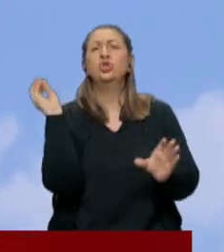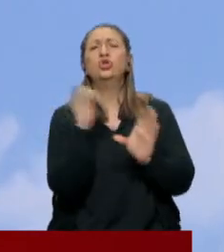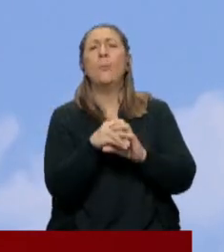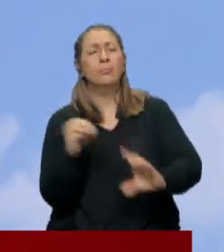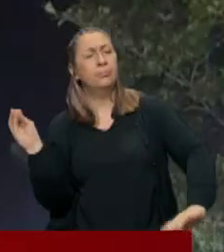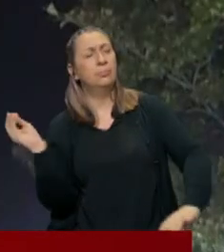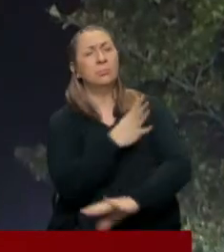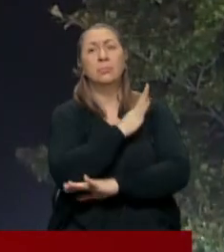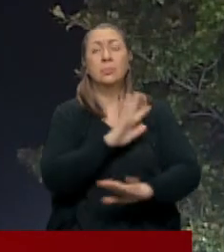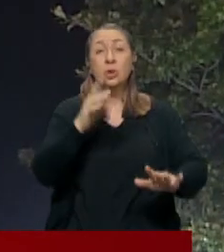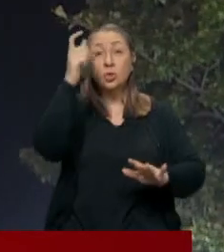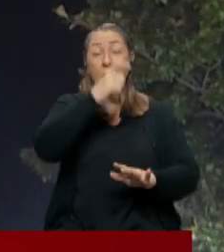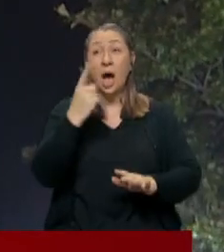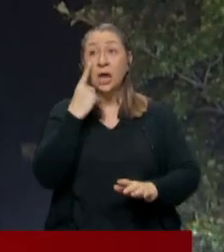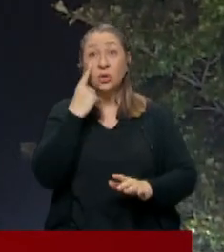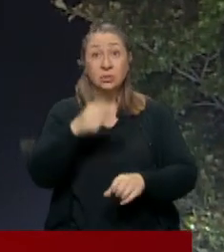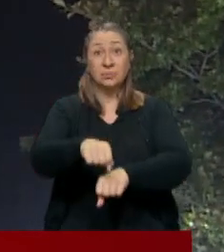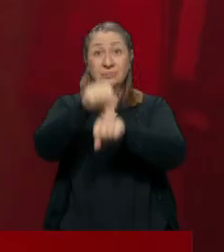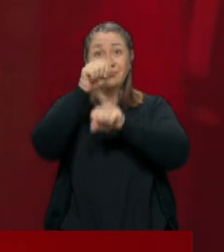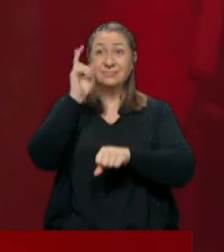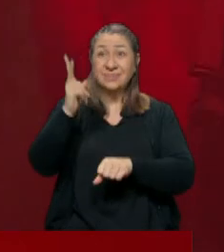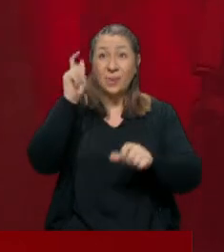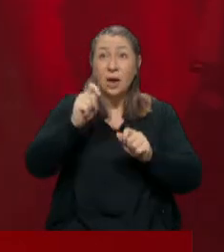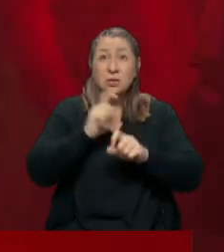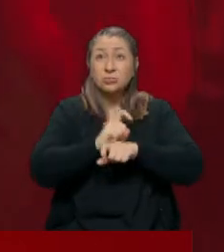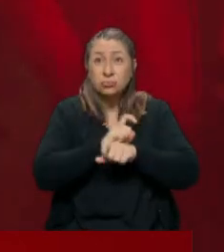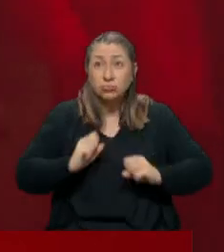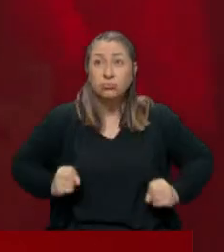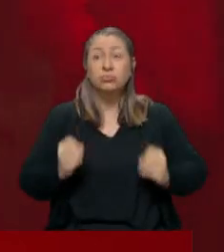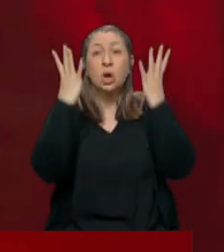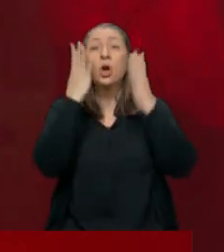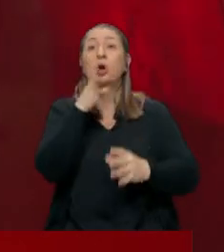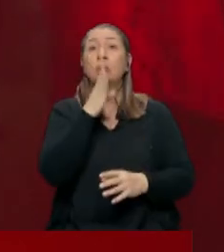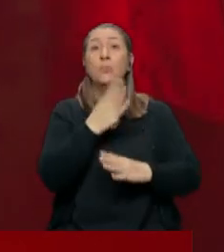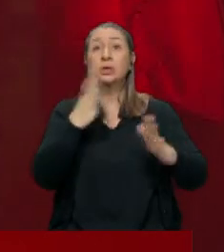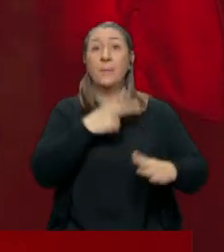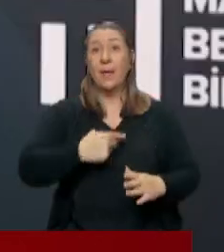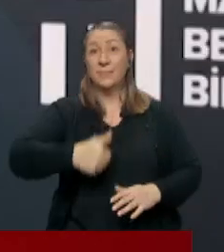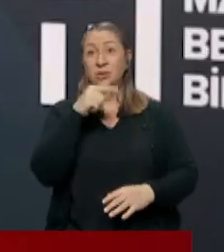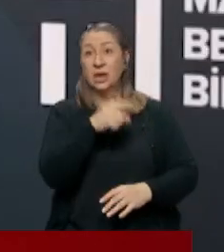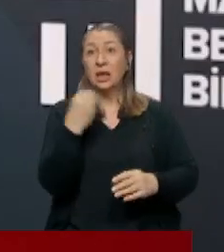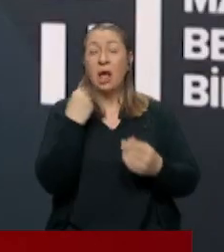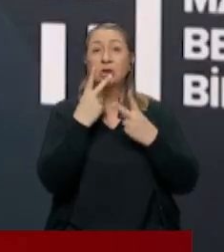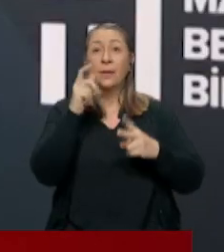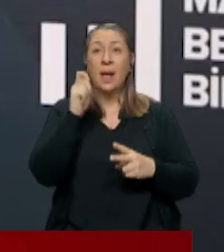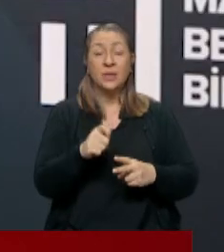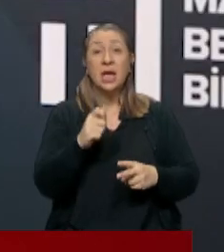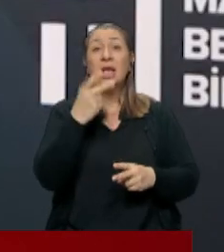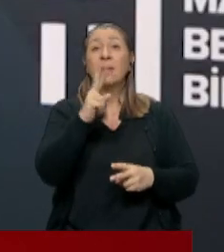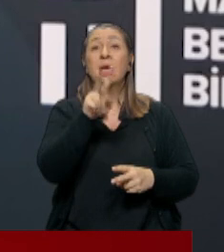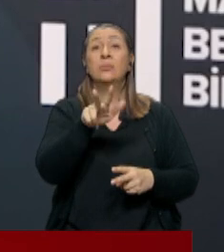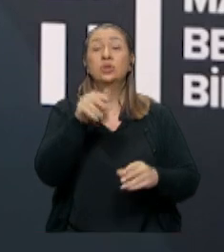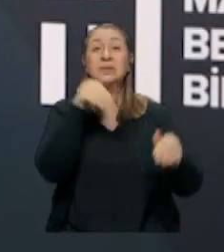çöplüğüne havale etmiştir Türkiye Atatürk anıtı'na yapılan saldırıya öfke yükseltirken Kocaeli Büyükşehir Belediye Başkanı yeni açıklama yaptı